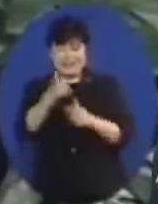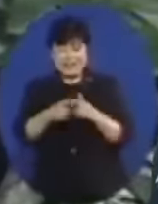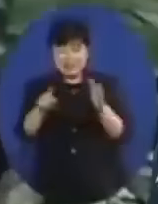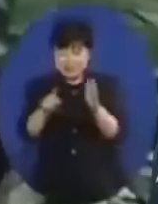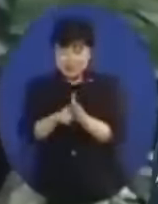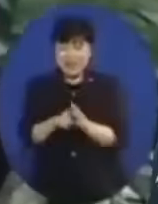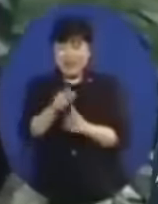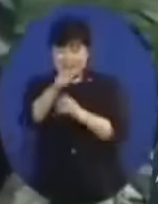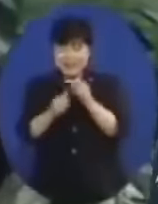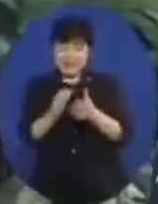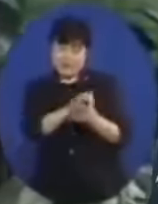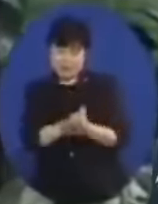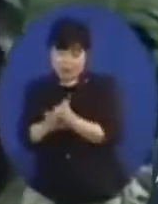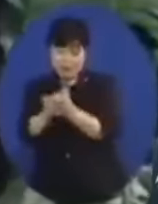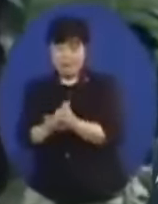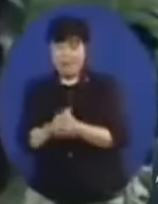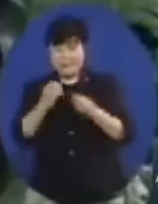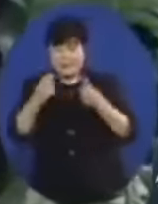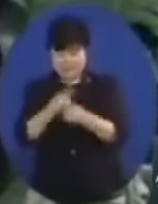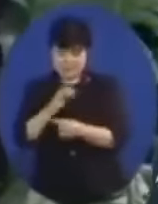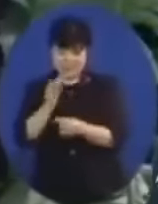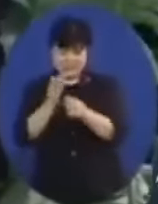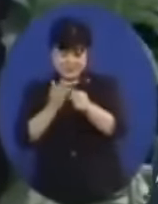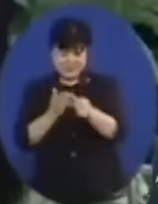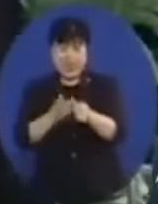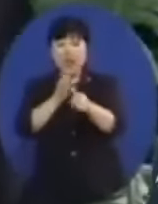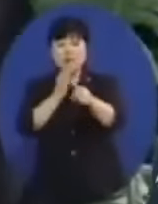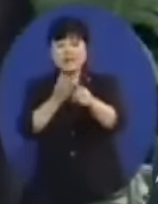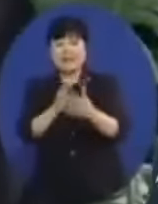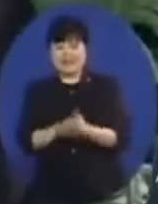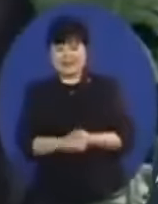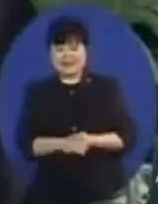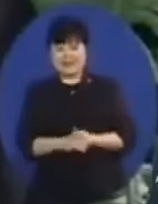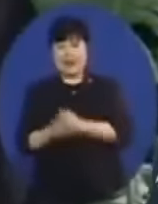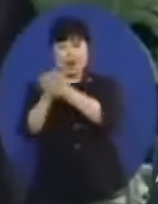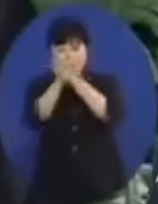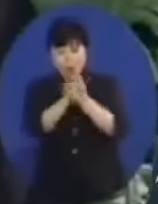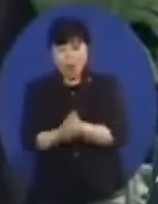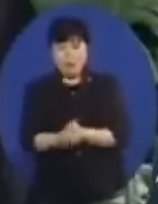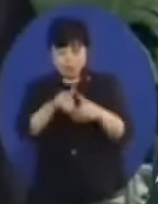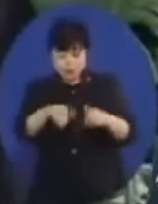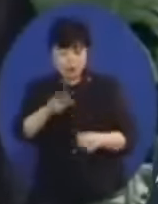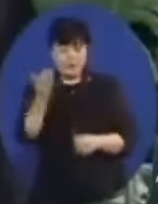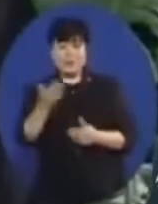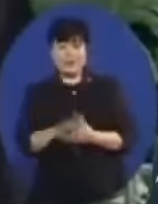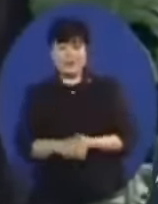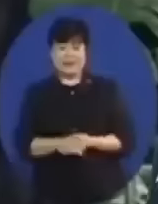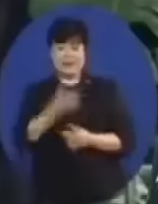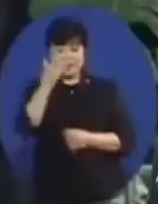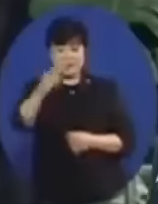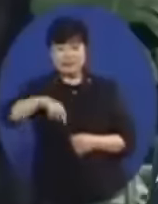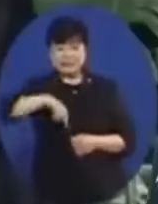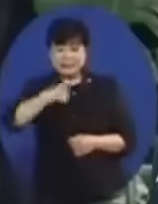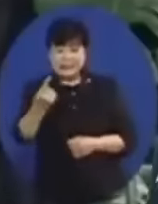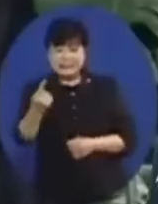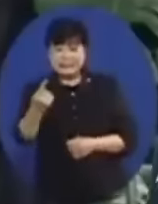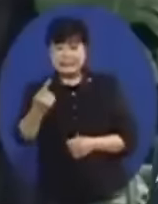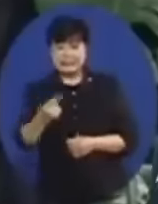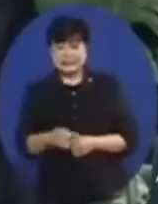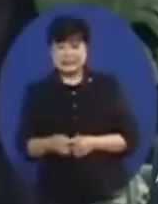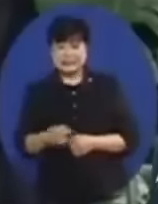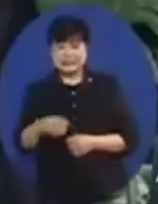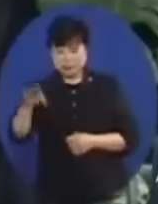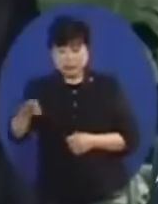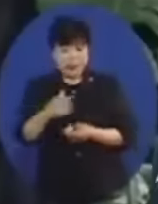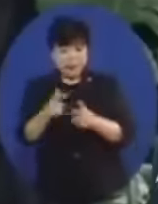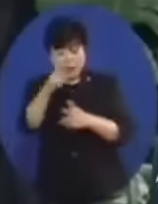믿고 하나님과 화목하고 새 사람 되시오. 우리의 권면하는 화목의 자신이 된 것입니다. 여러분 자신이 아무것도 아닌 것이